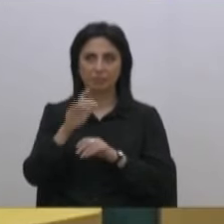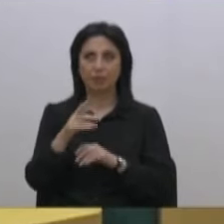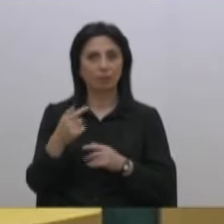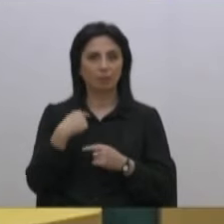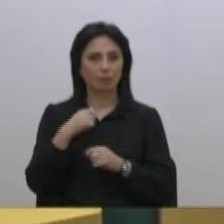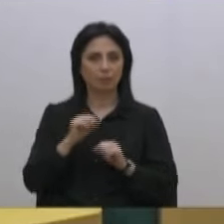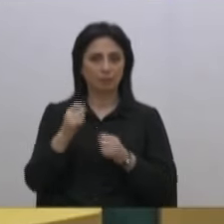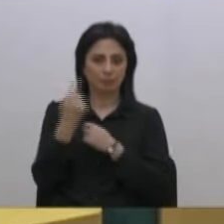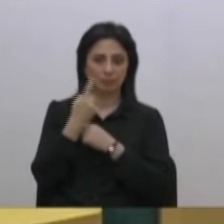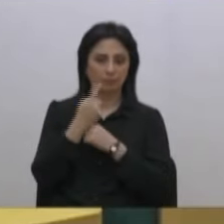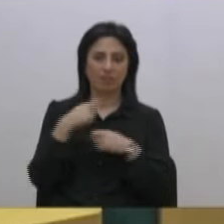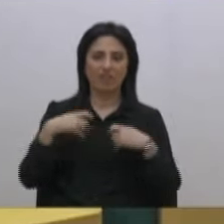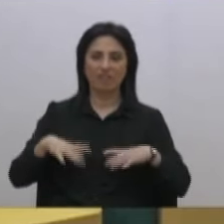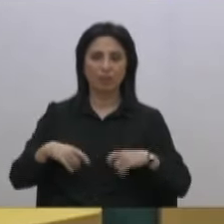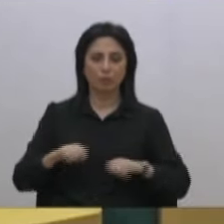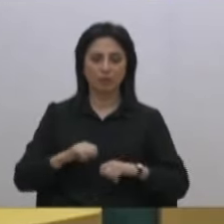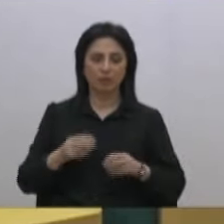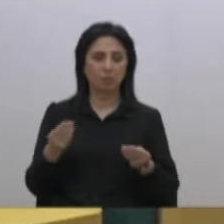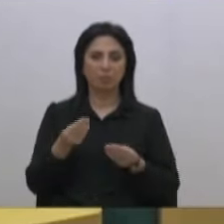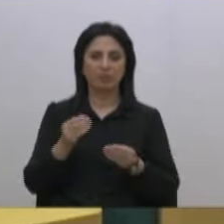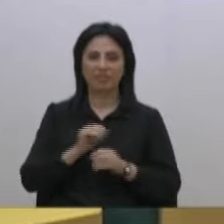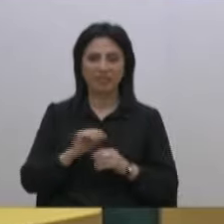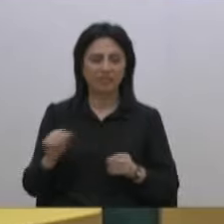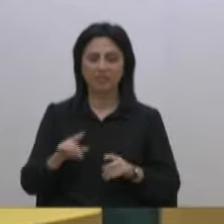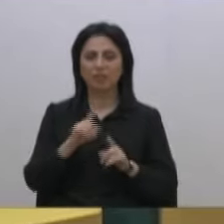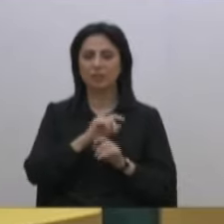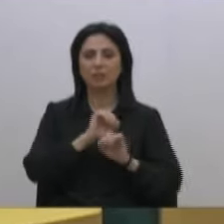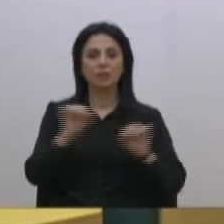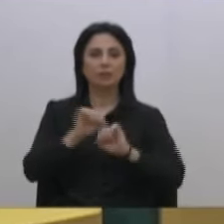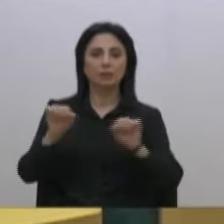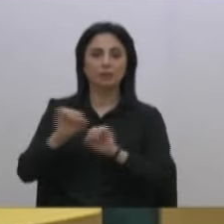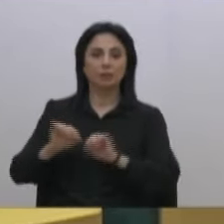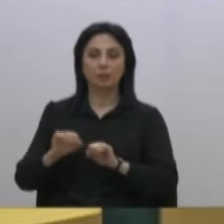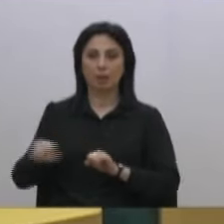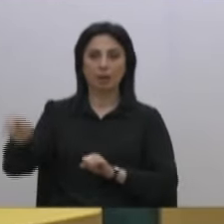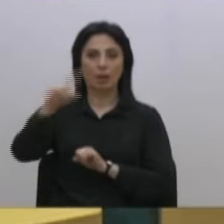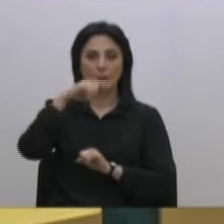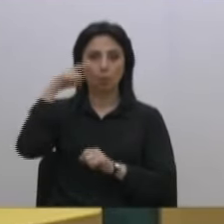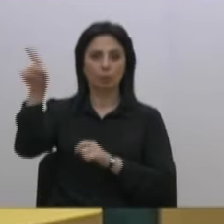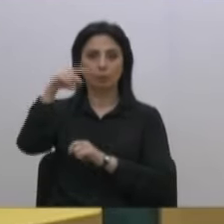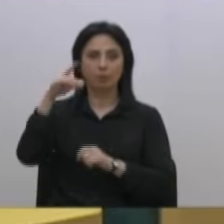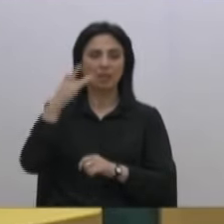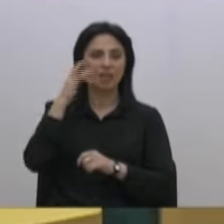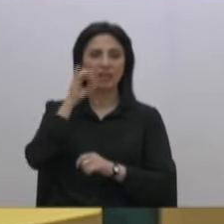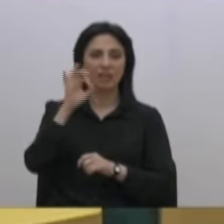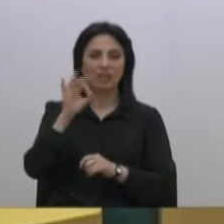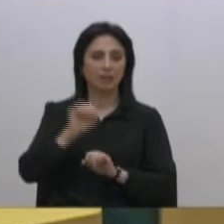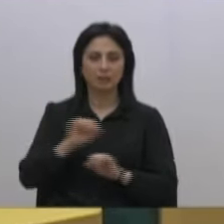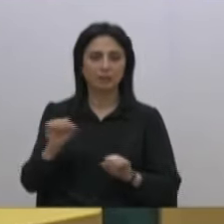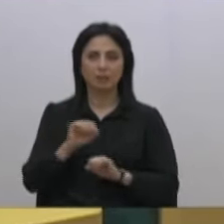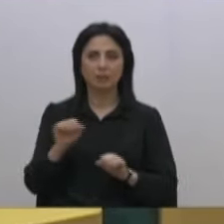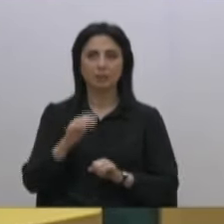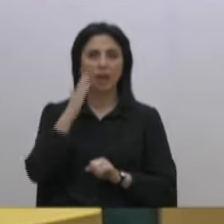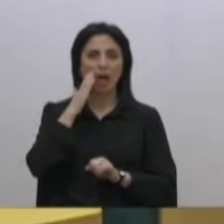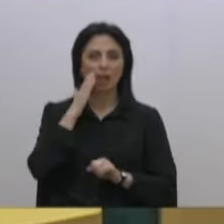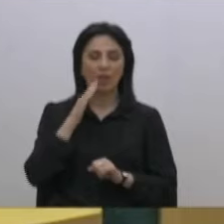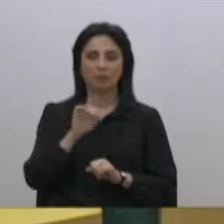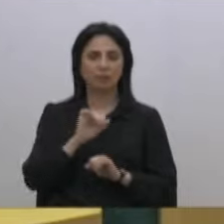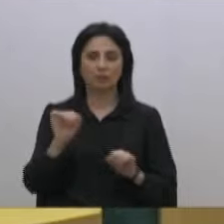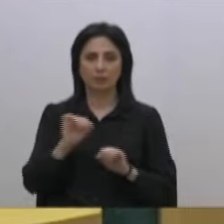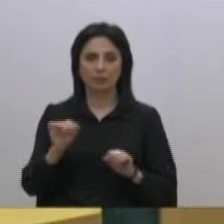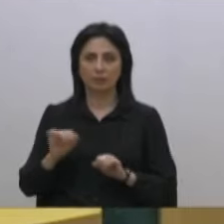თურმე არ უნდა გავუბედოთ ვაჭრობა, თურმე ფქვილი არ უნდა შემოვიდეს და ჩვენგან არ უნდა გავიდეს, რა ვიცი, ხილი და ატამი და